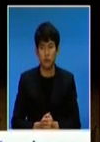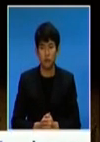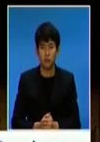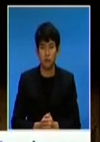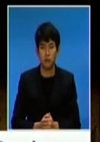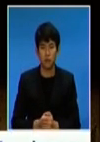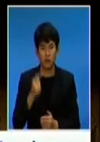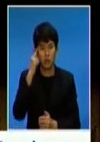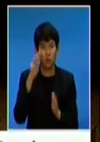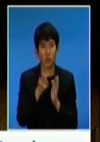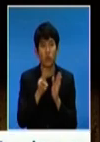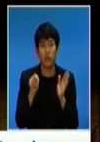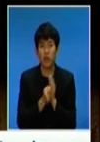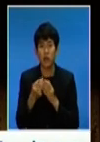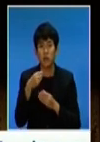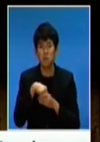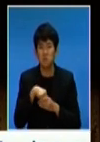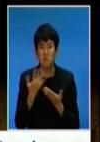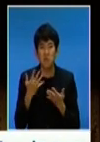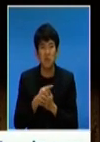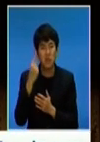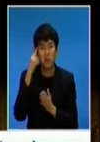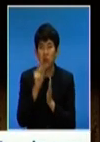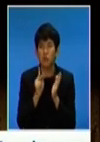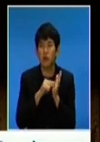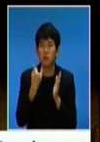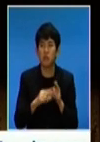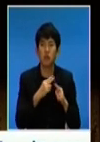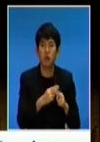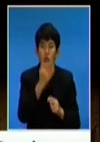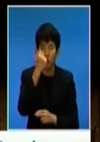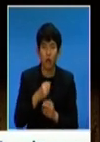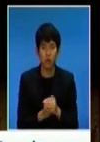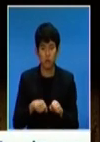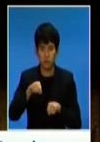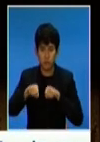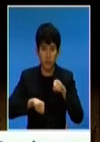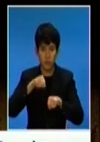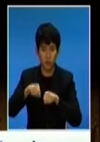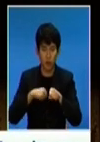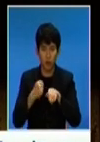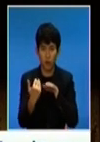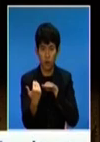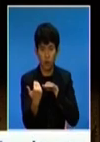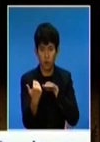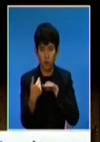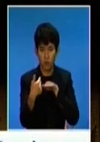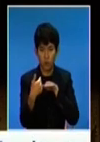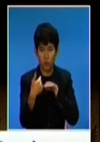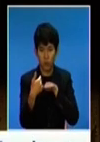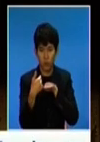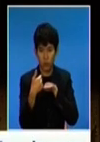ปไม่มีวินัยทำผิดเองขี่จักรยานยนต์ย้อนสอนเปิดไฟกระพริบให้ก